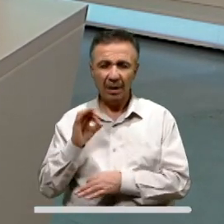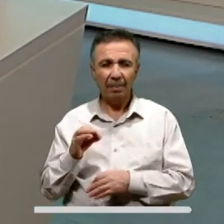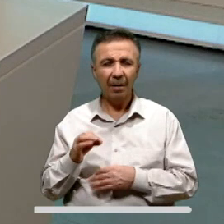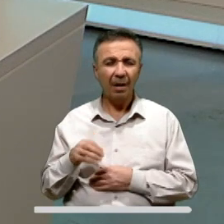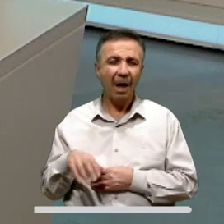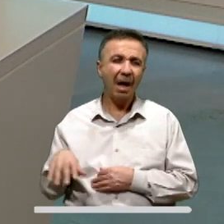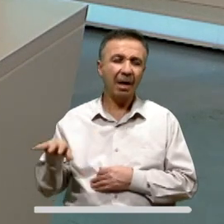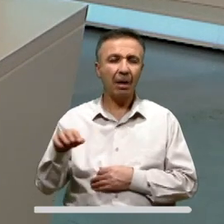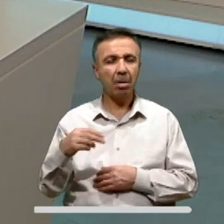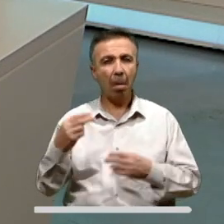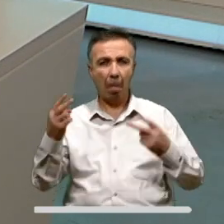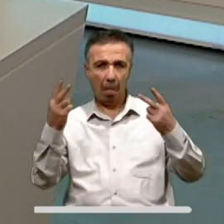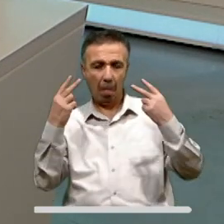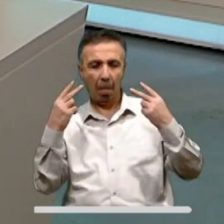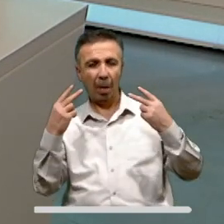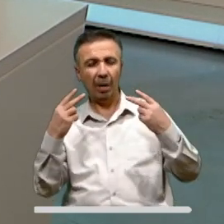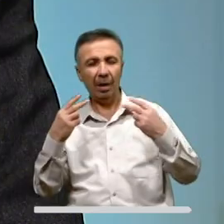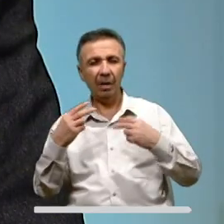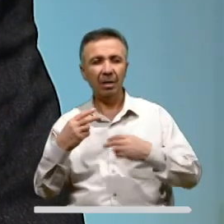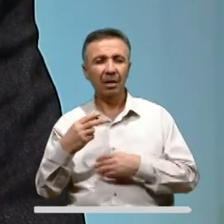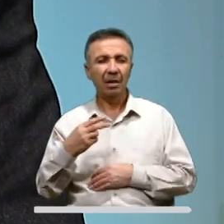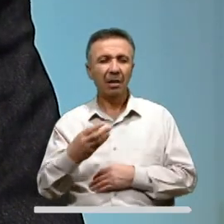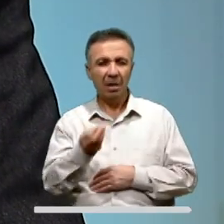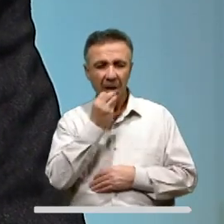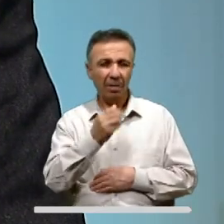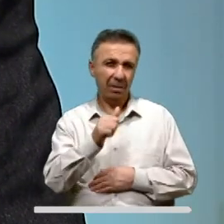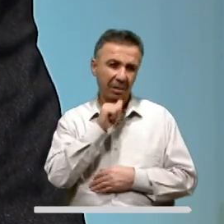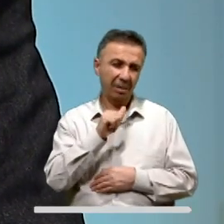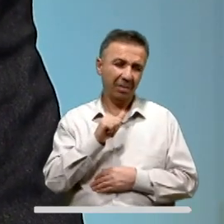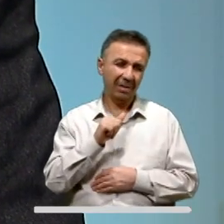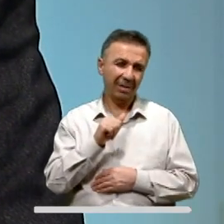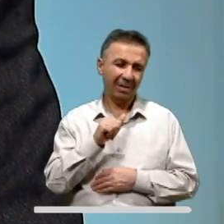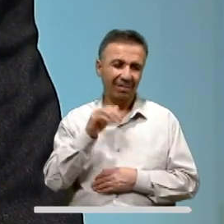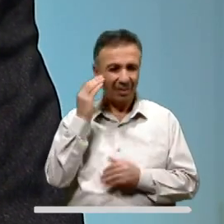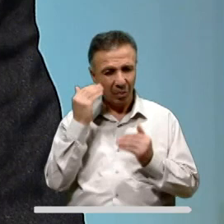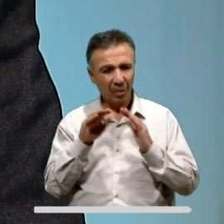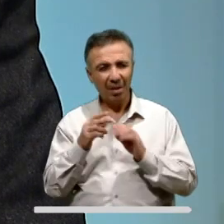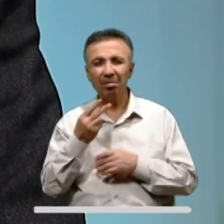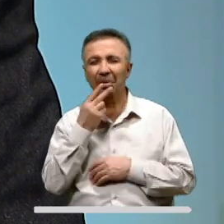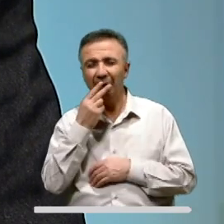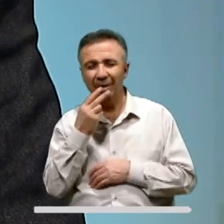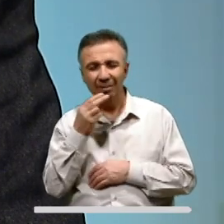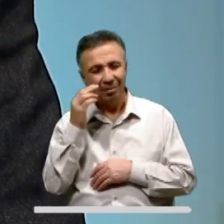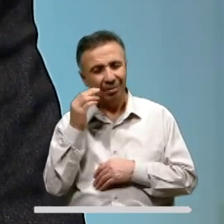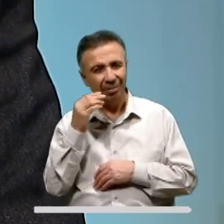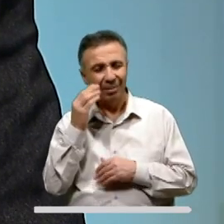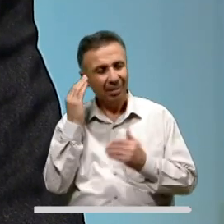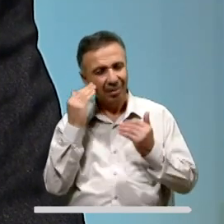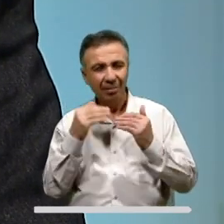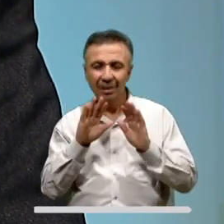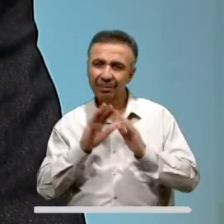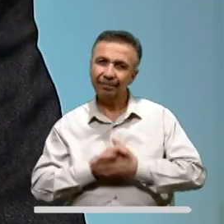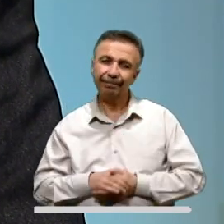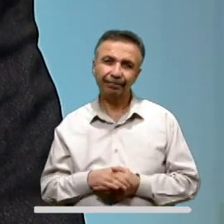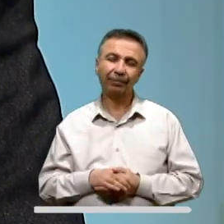ortasında böyle ul orta yemesi, içmesi, hele sigara gibi bir takım yanlışlıkları